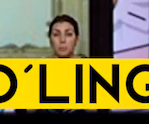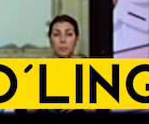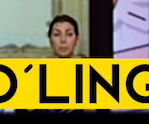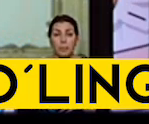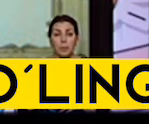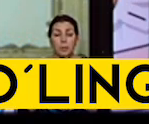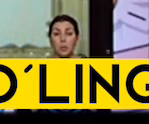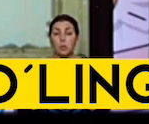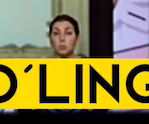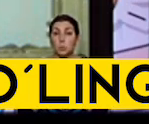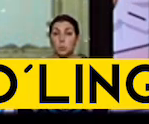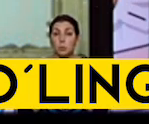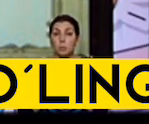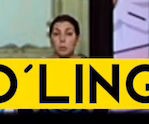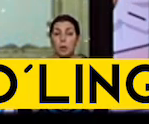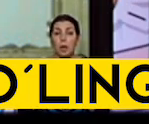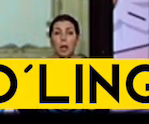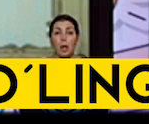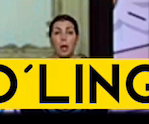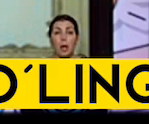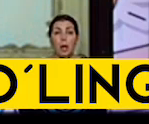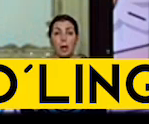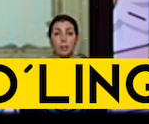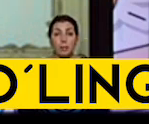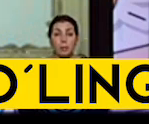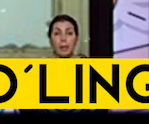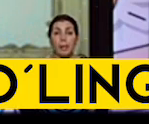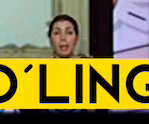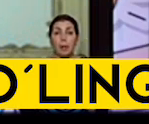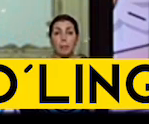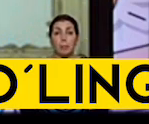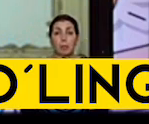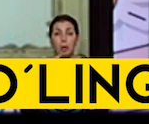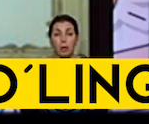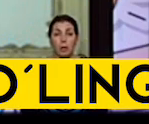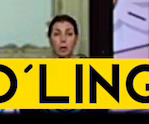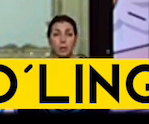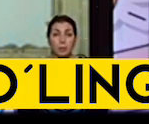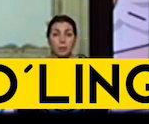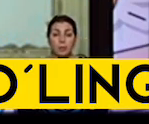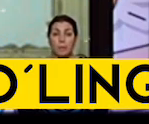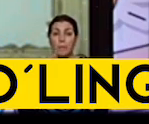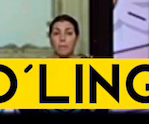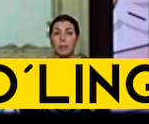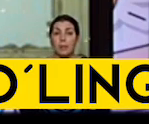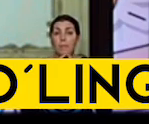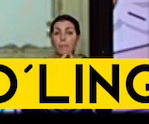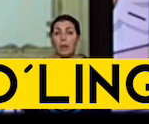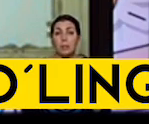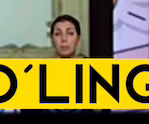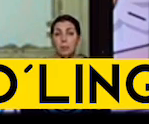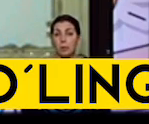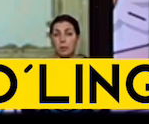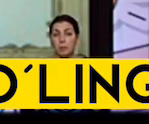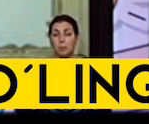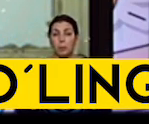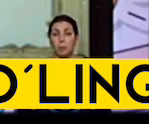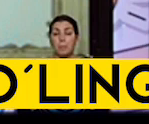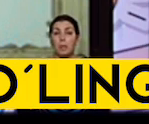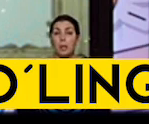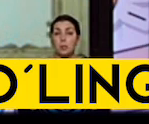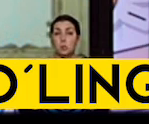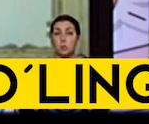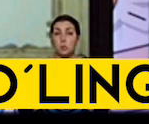Demak, so'zimni qaytib oldim, gapimni qaytib oldim yoki va'damni qaytib oldim.